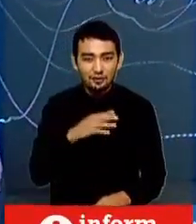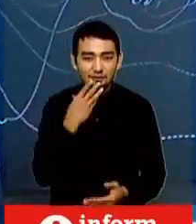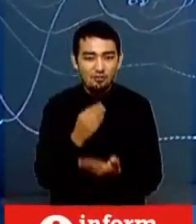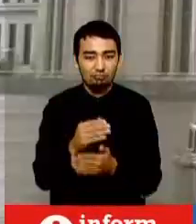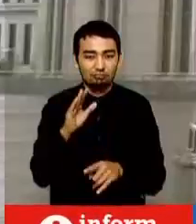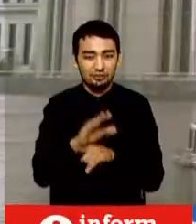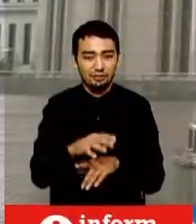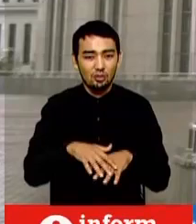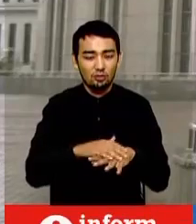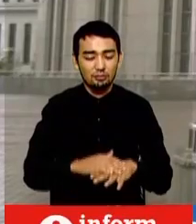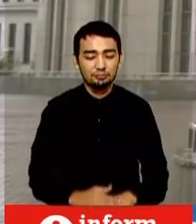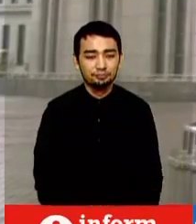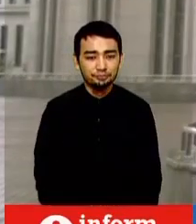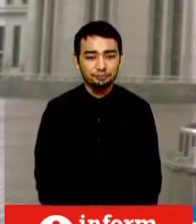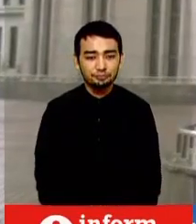народу.